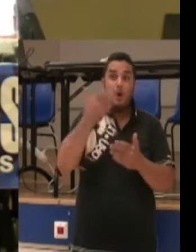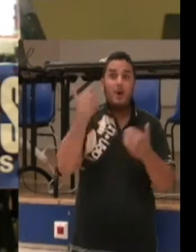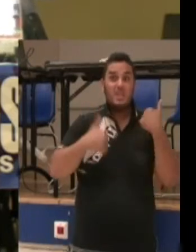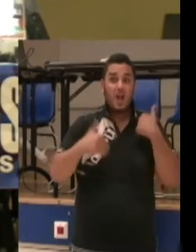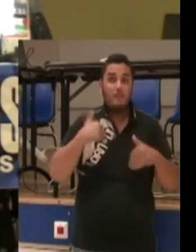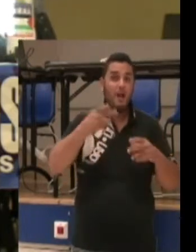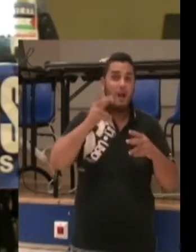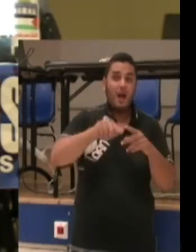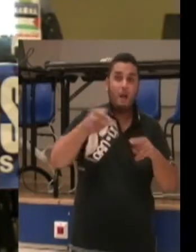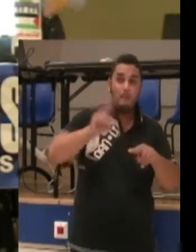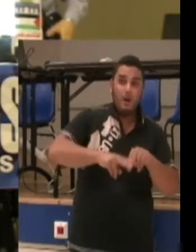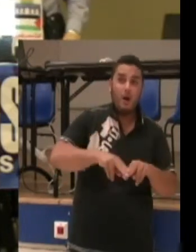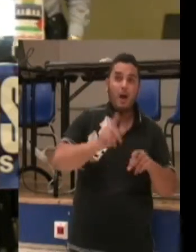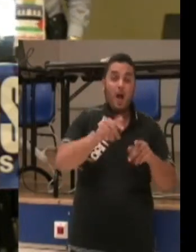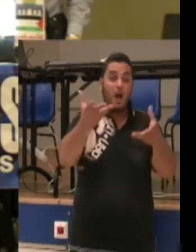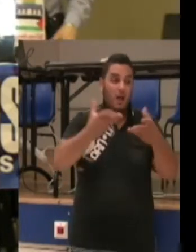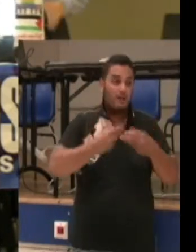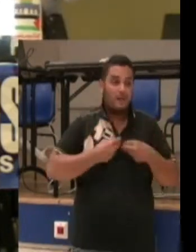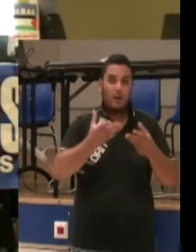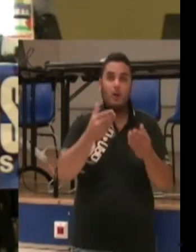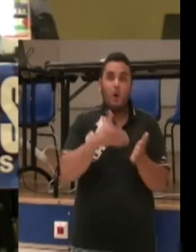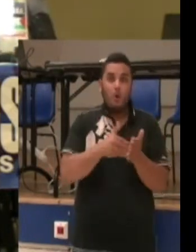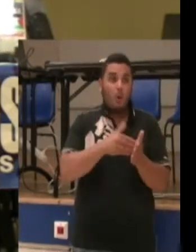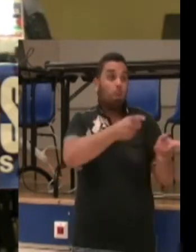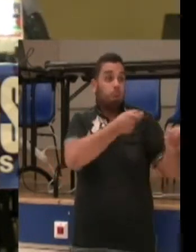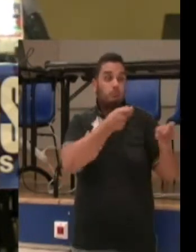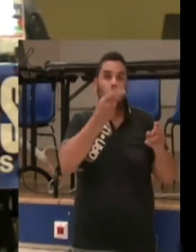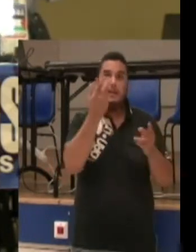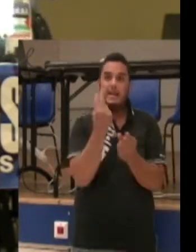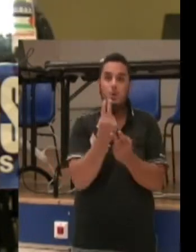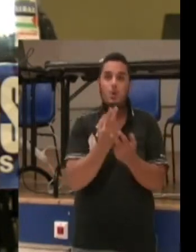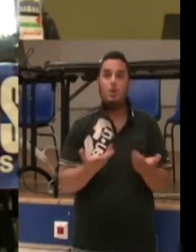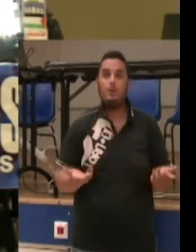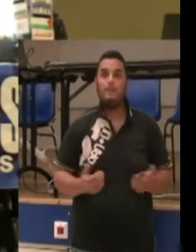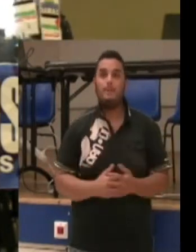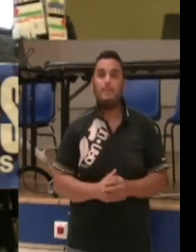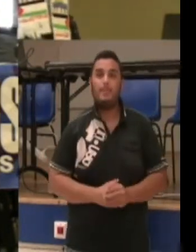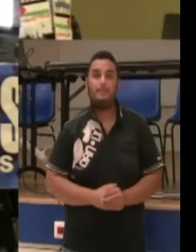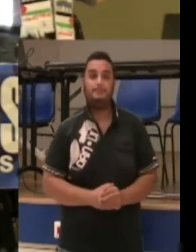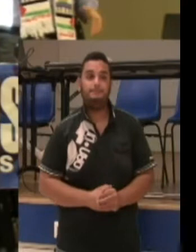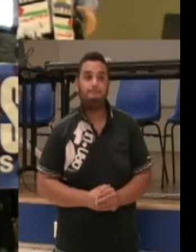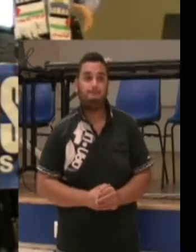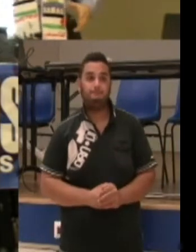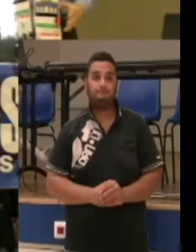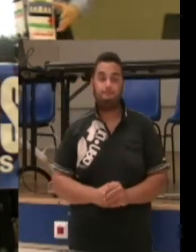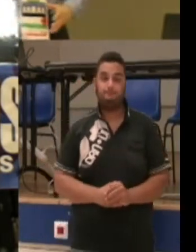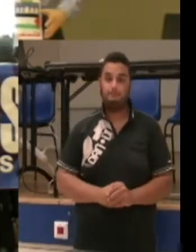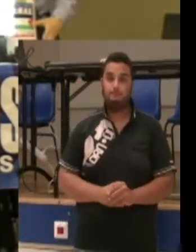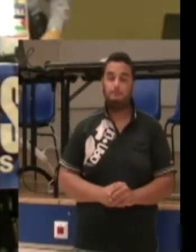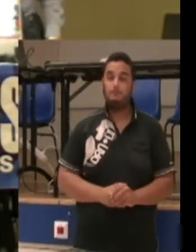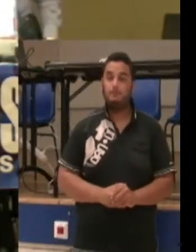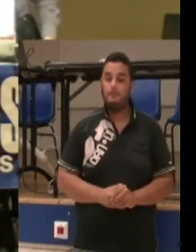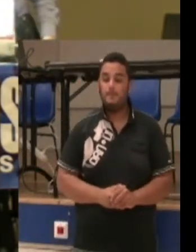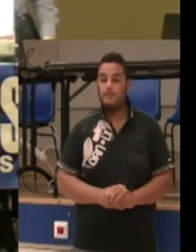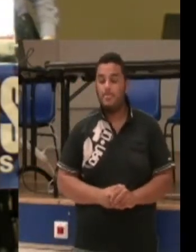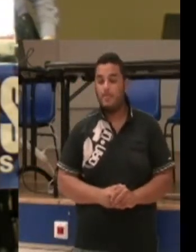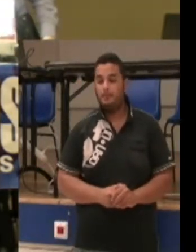ont vraiment des difficultés et qui peuvent être soignés dans ce centre.